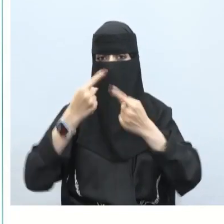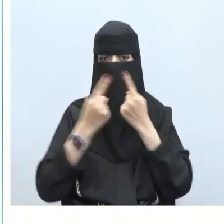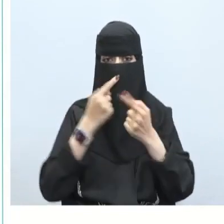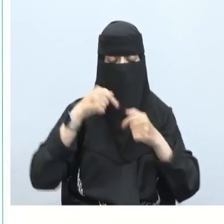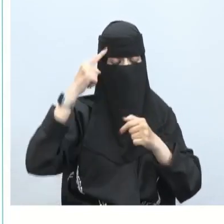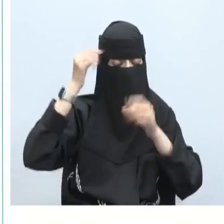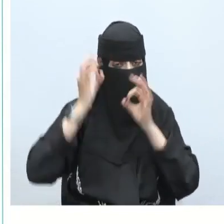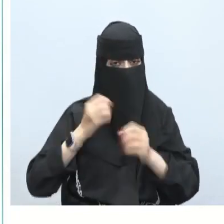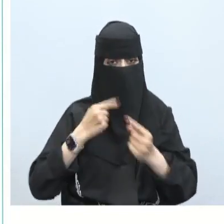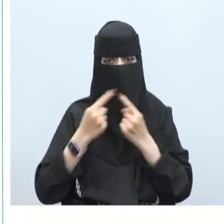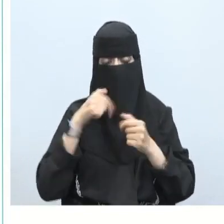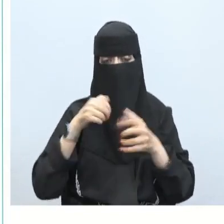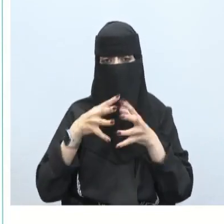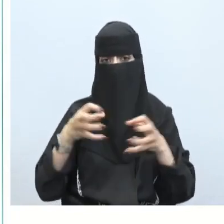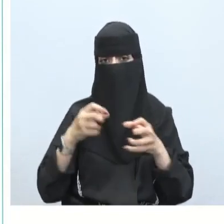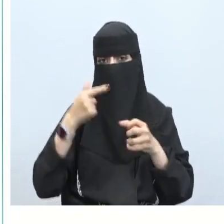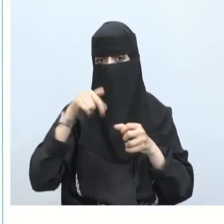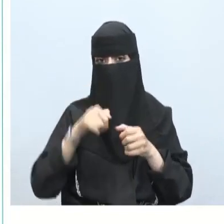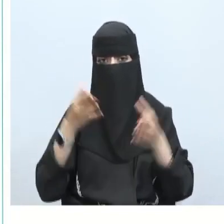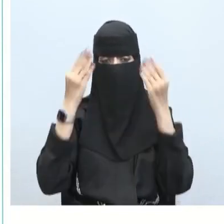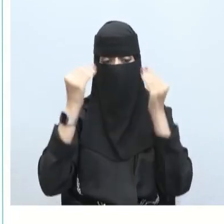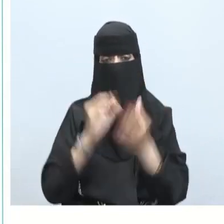على الاقناع قادر على تحليل